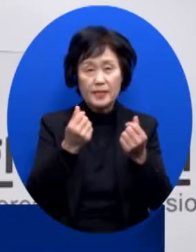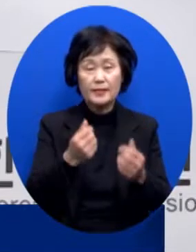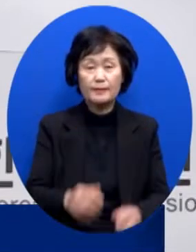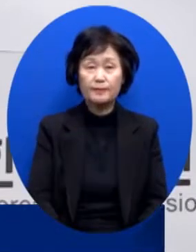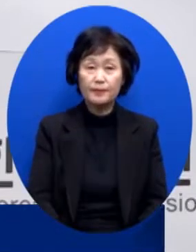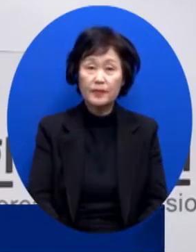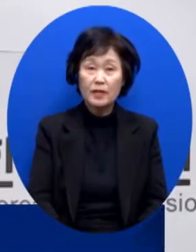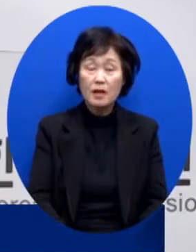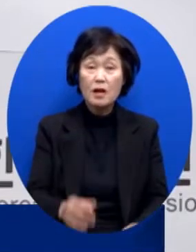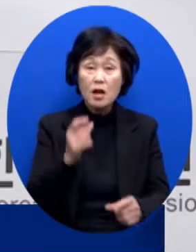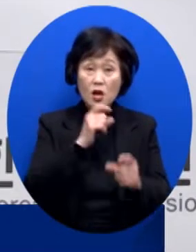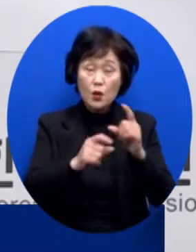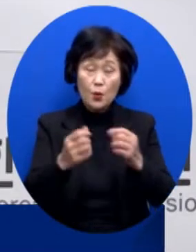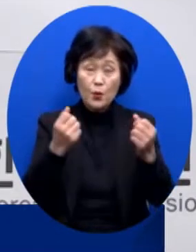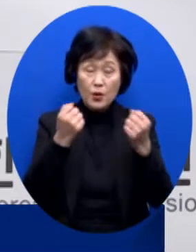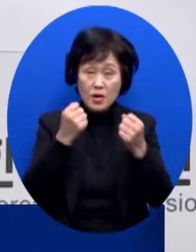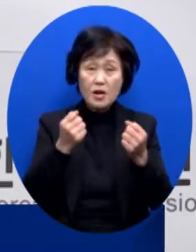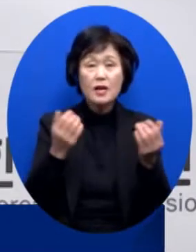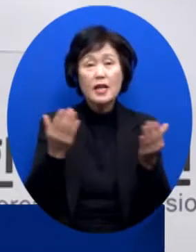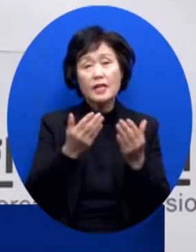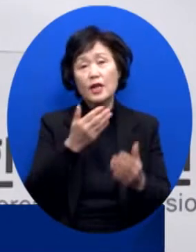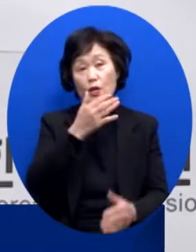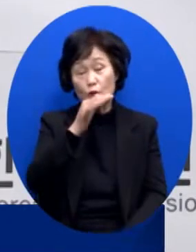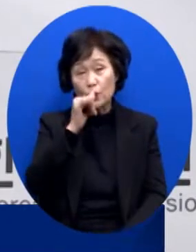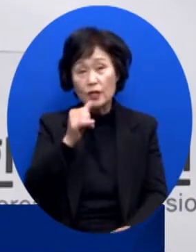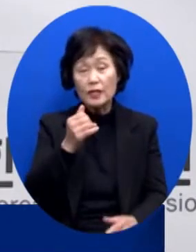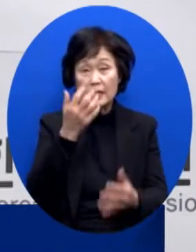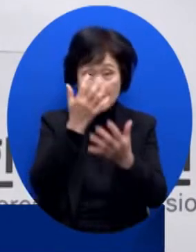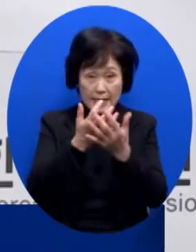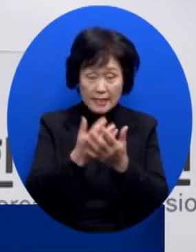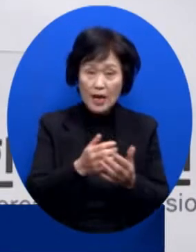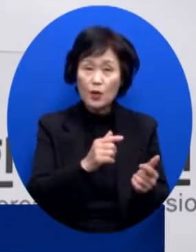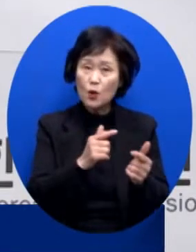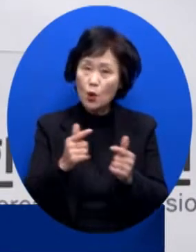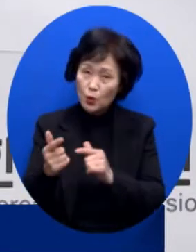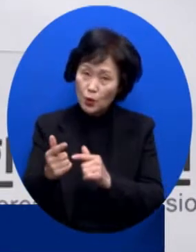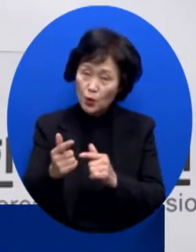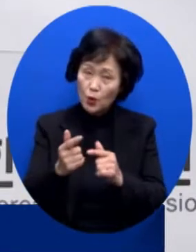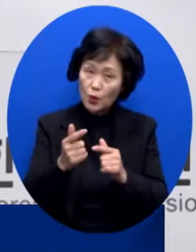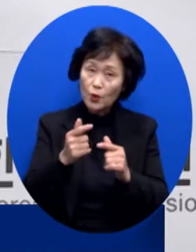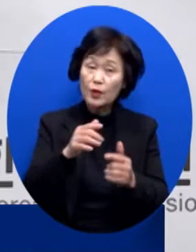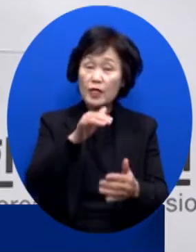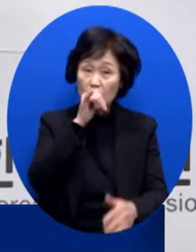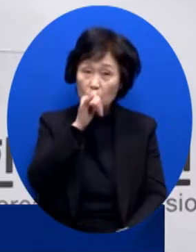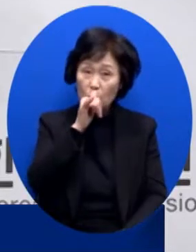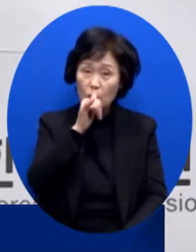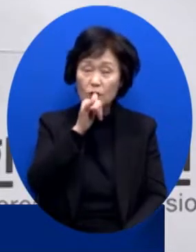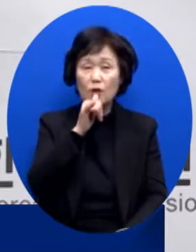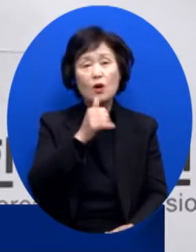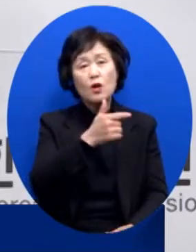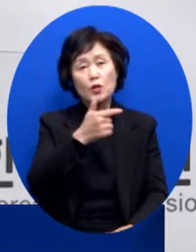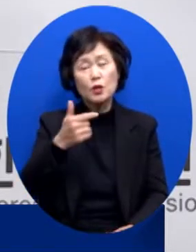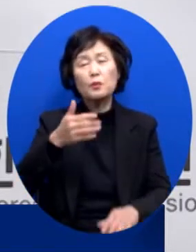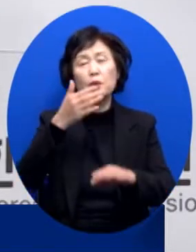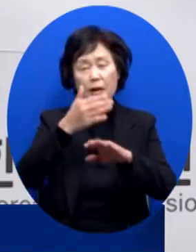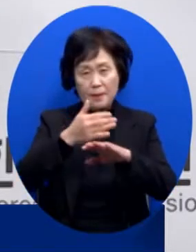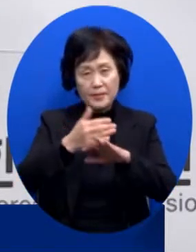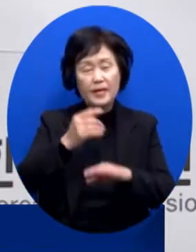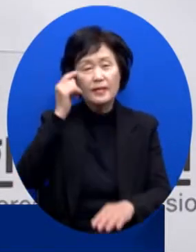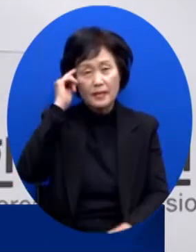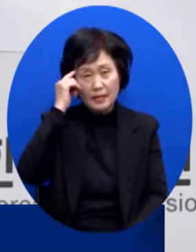건강하게 차여 갈 수 있는 자료들이 제공되어 지고 어 너무나 감사하게 생각을